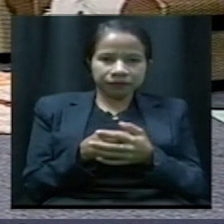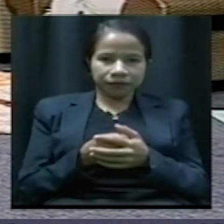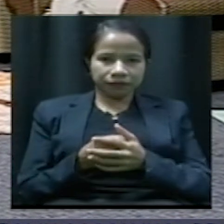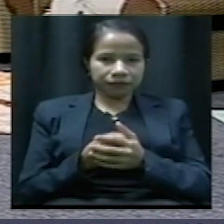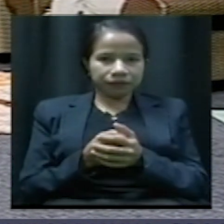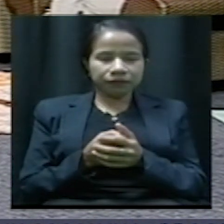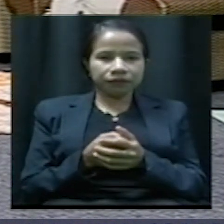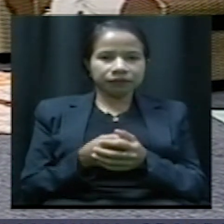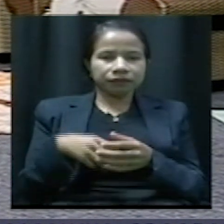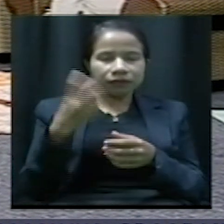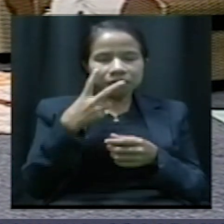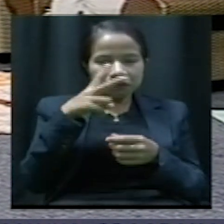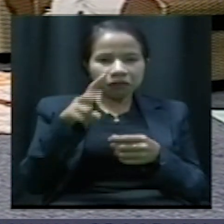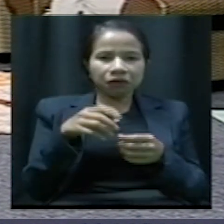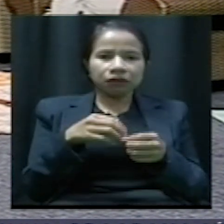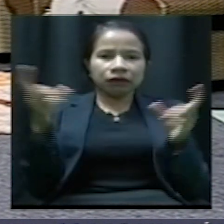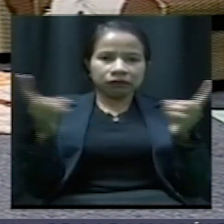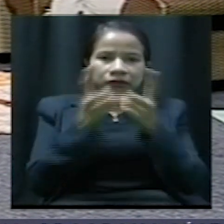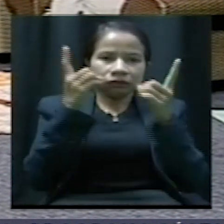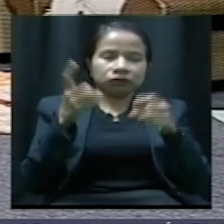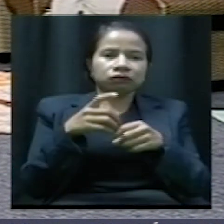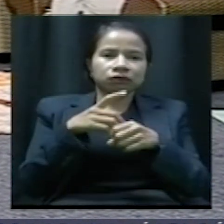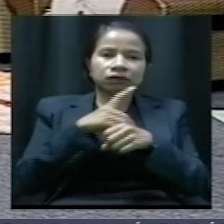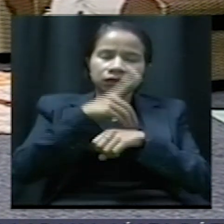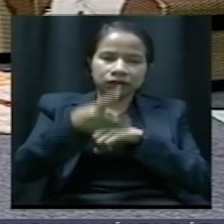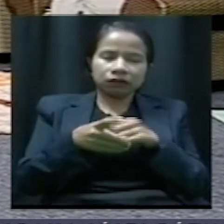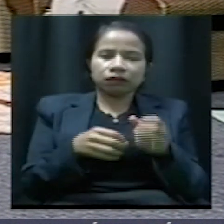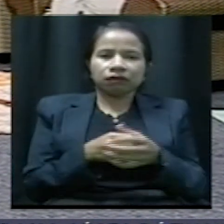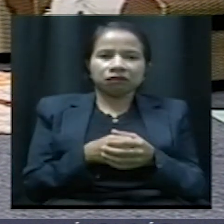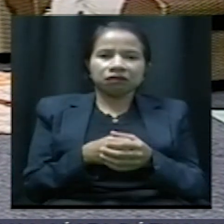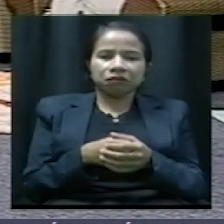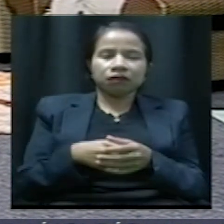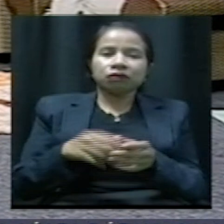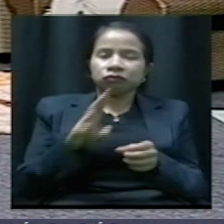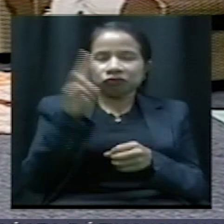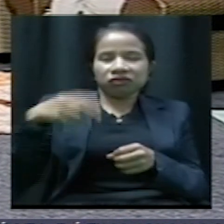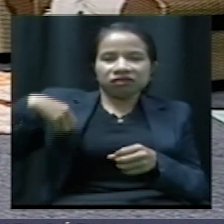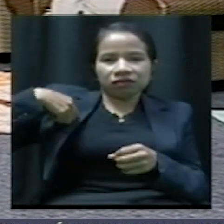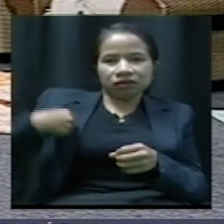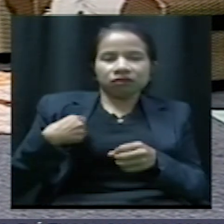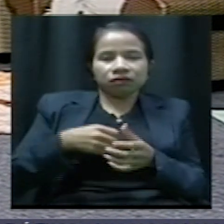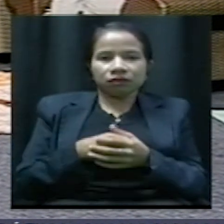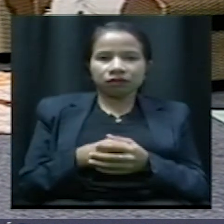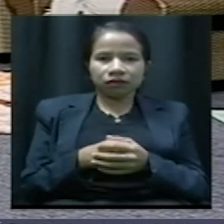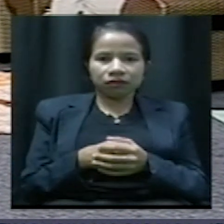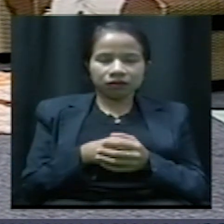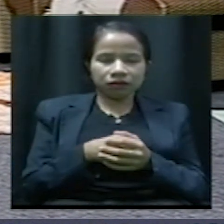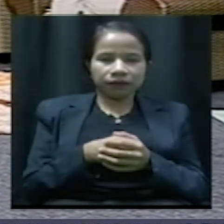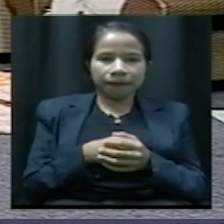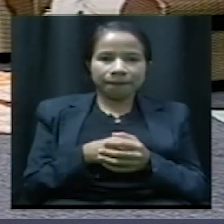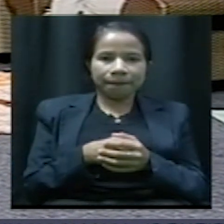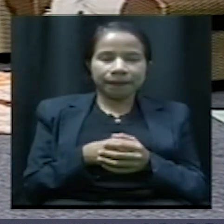se ita ida la osai bahetan disaster sai mai karai tong kai ita bel taman it soket ya be orang matang kuat ne. Per exemplo